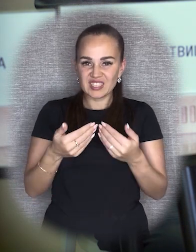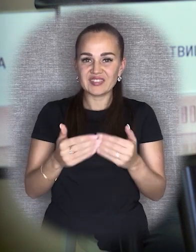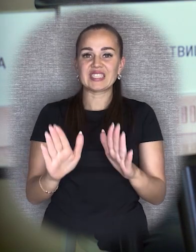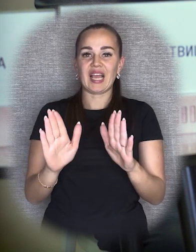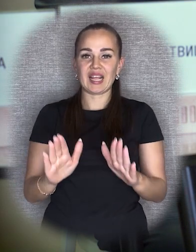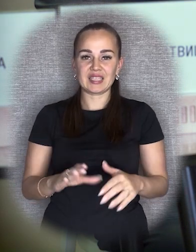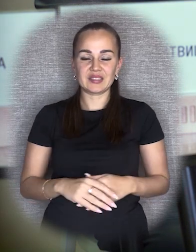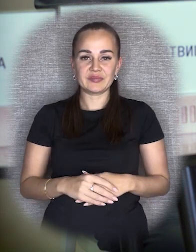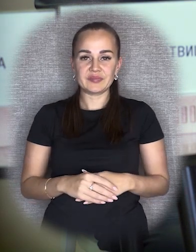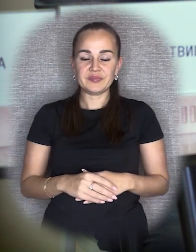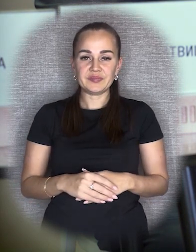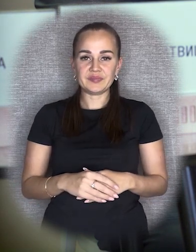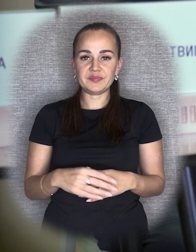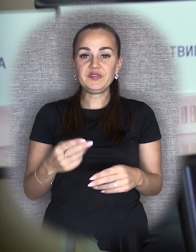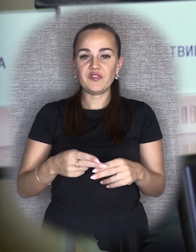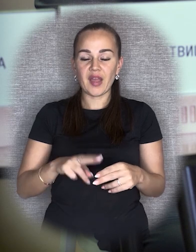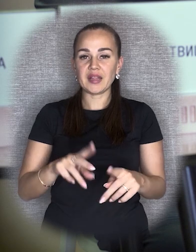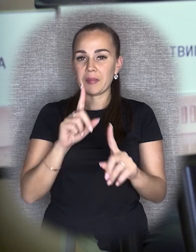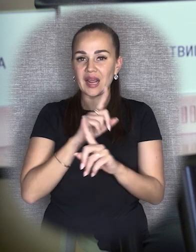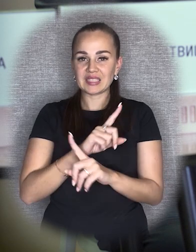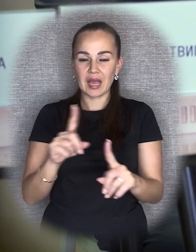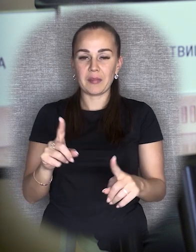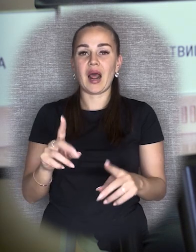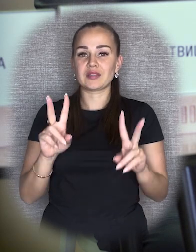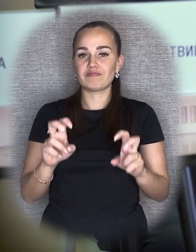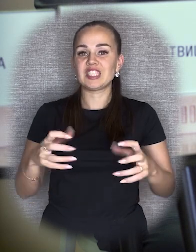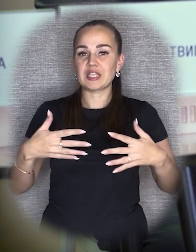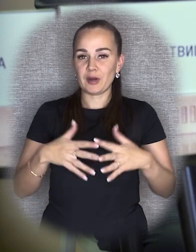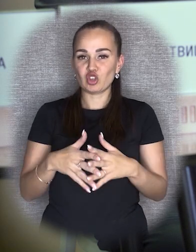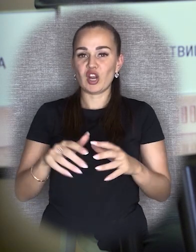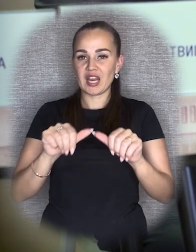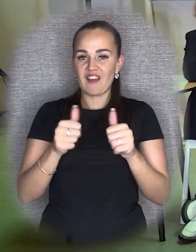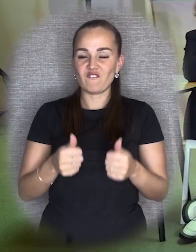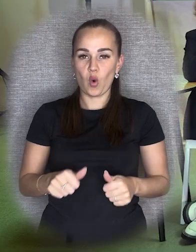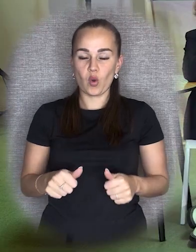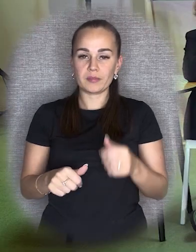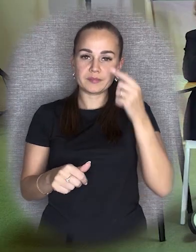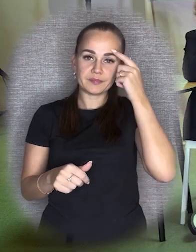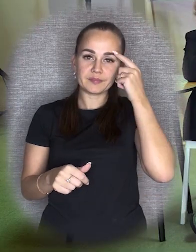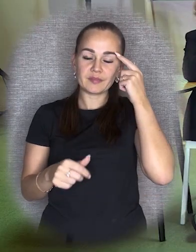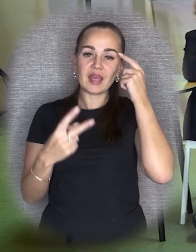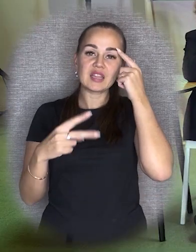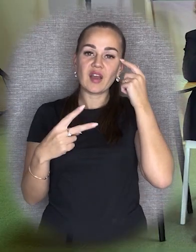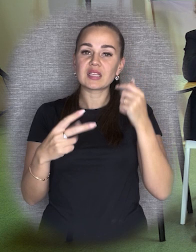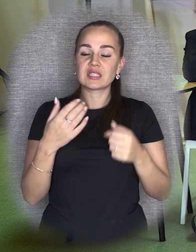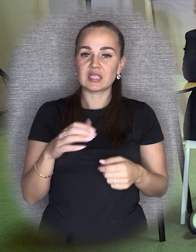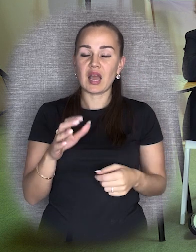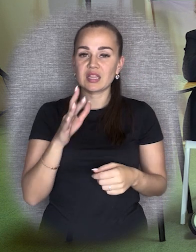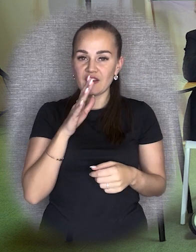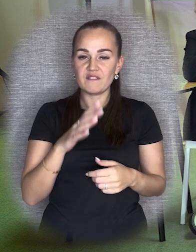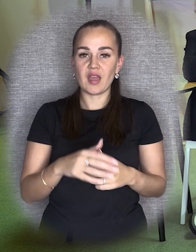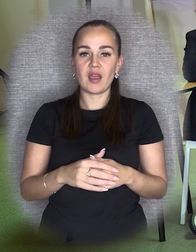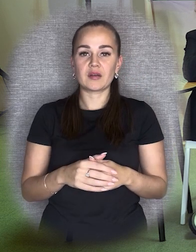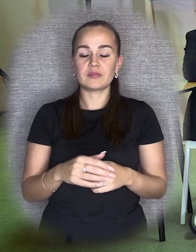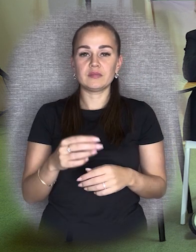скажем, вот в этом разнообразии сопряжения форм. Ну вот 20 век все-таки довольно близко. Это